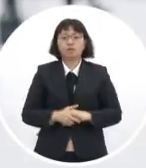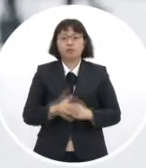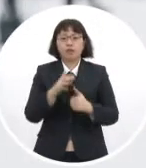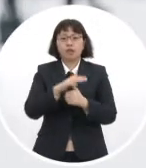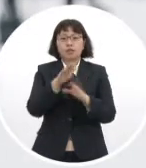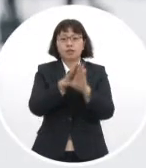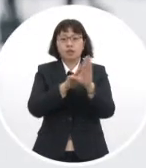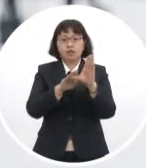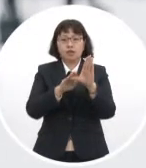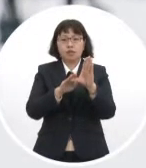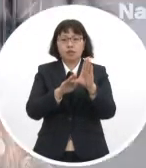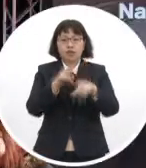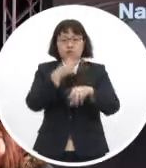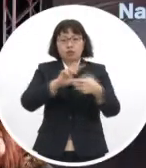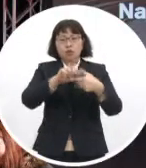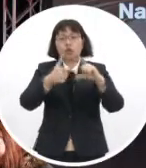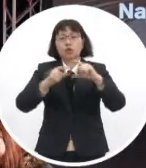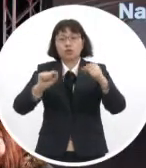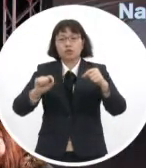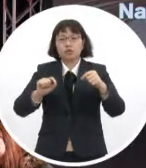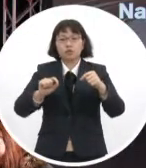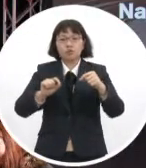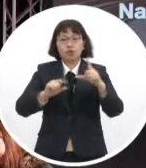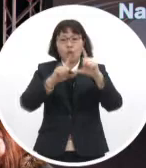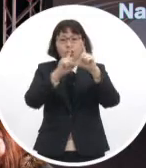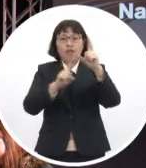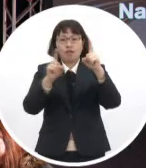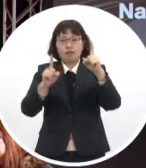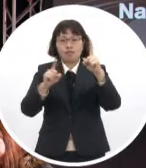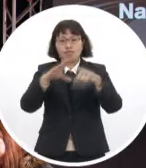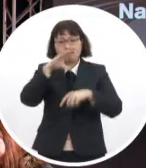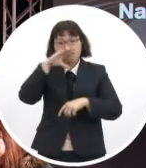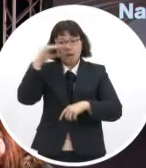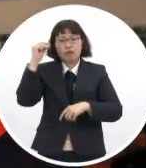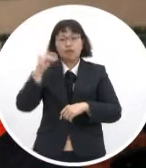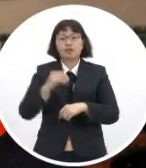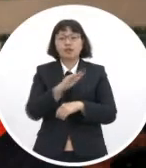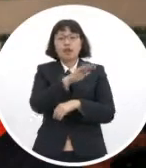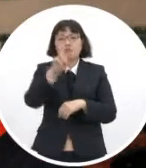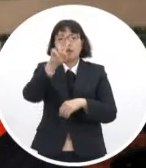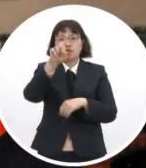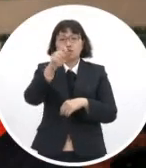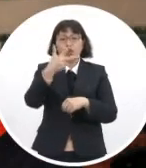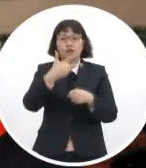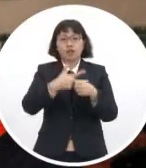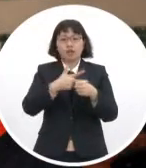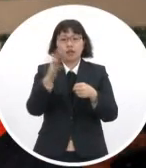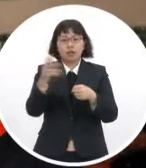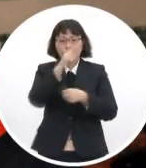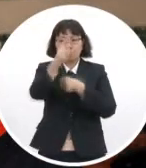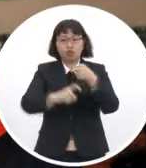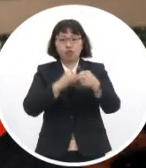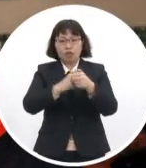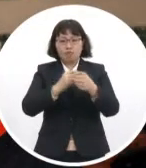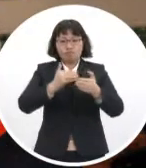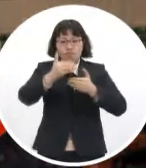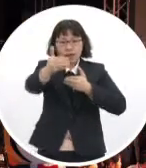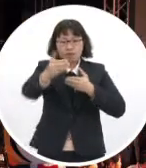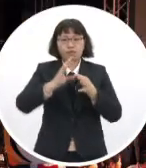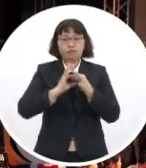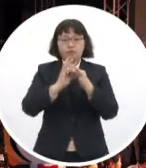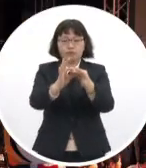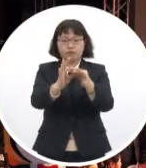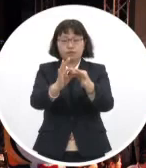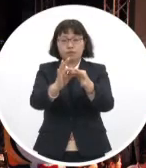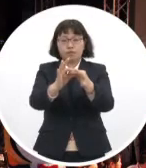はこの技能五輪での成績がとっても優秀で、平成17年から10年連続で最